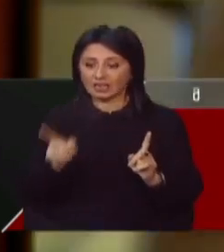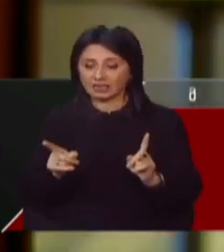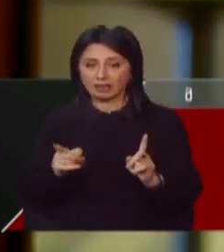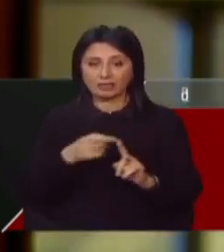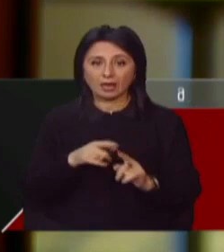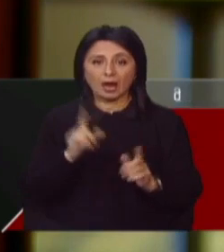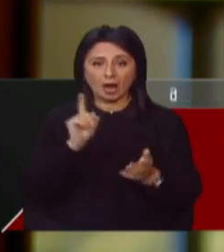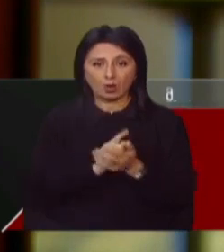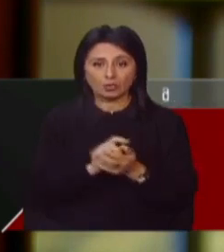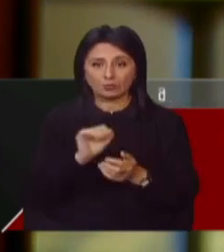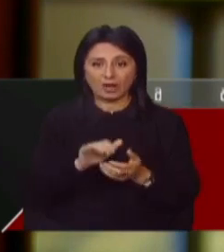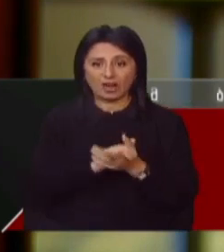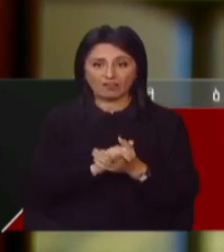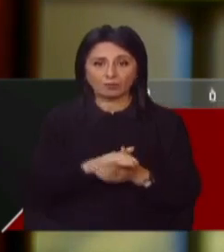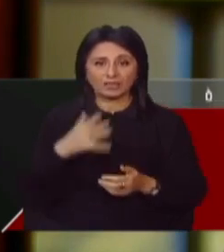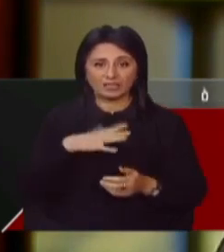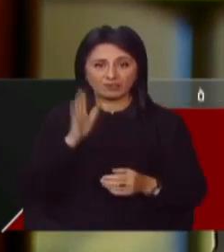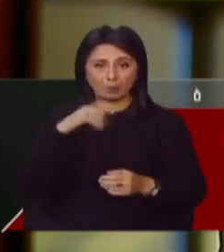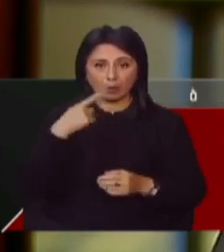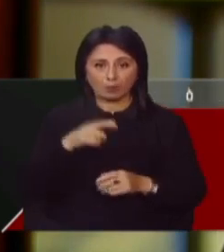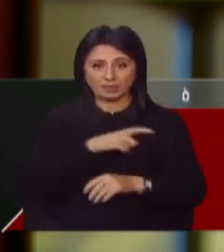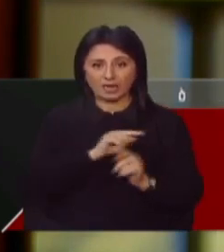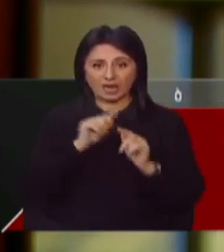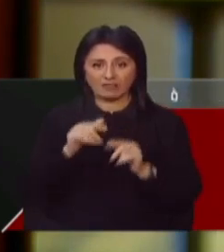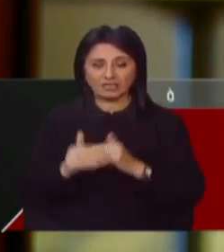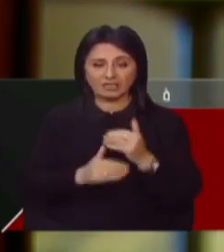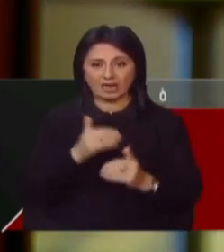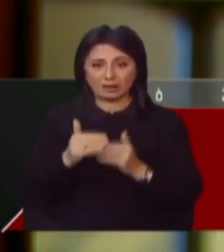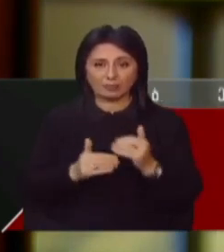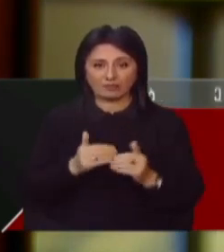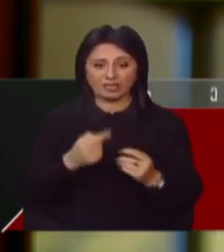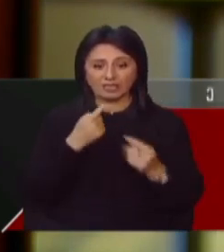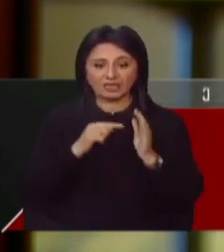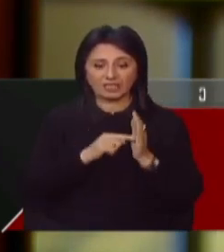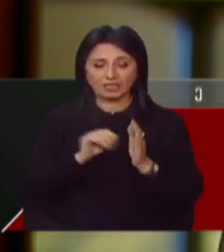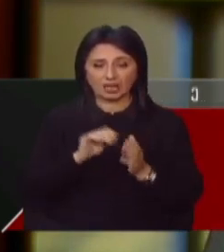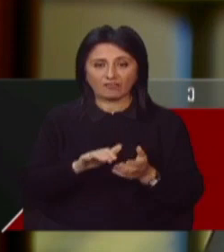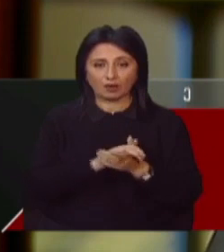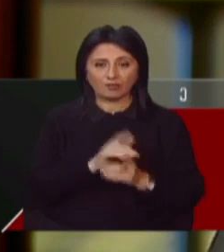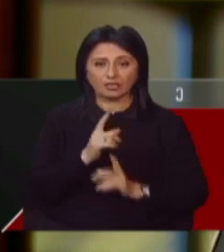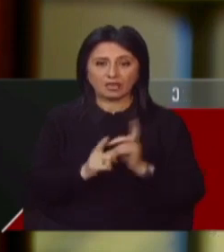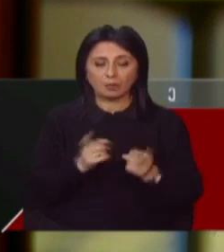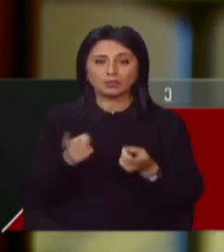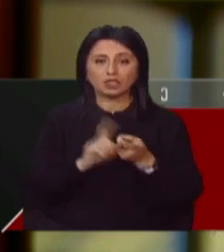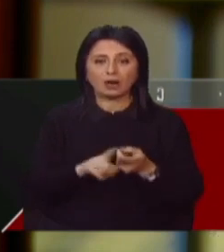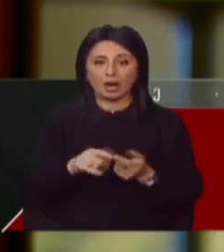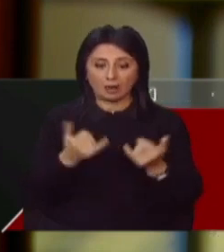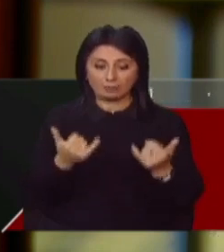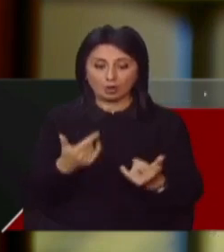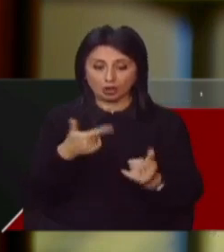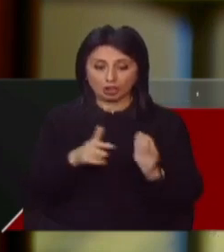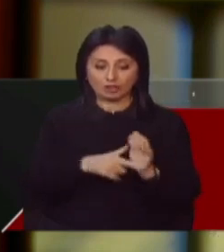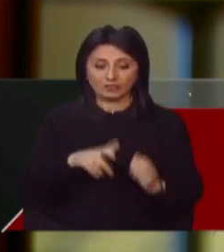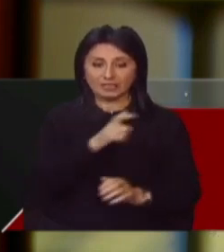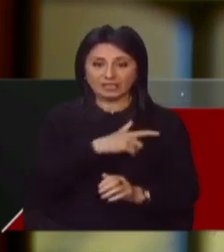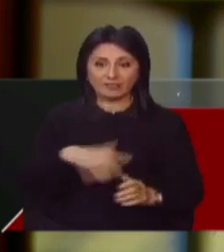რომლებიც აუცილებელია ევროკავშირში საქართველოს მომავალი გაწევრიანების წარმატებისთვის. და დისკუსია ევროკავშირის რეფორმების შესახებ ამჟამინდელი 27